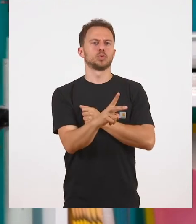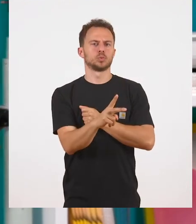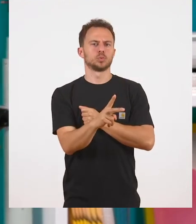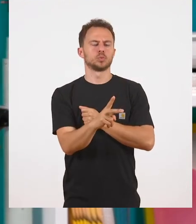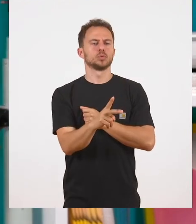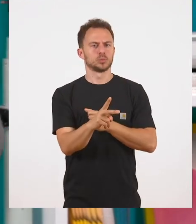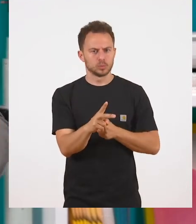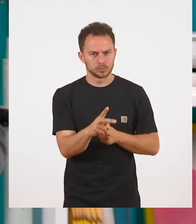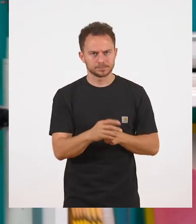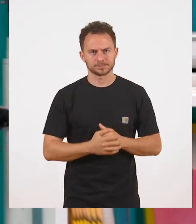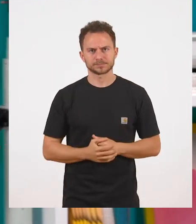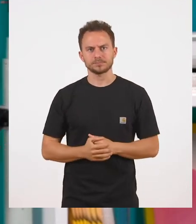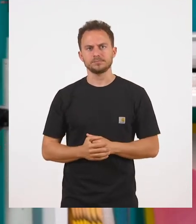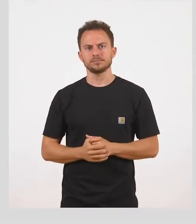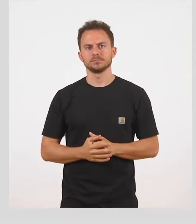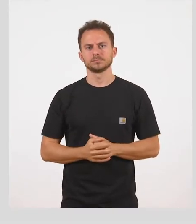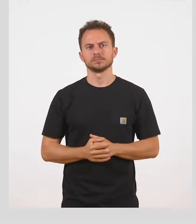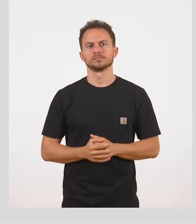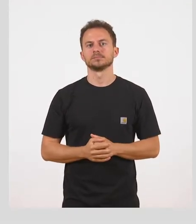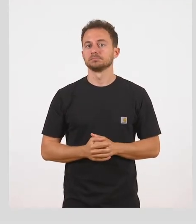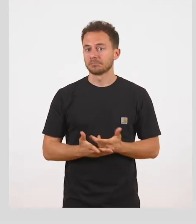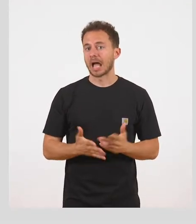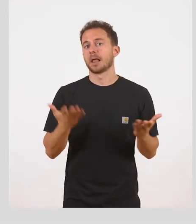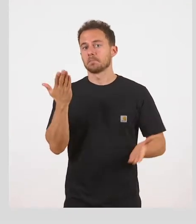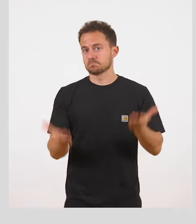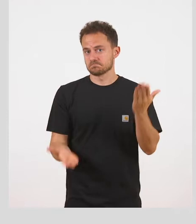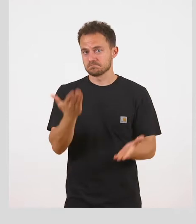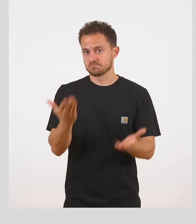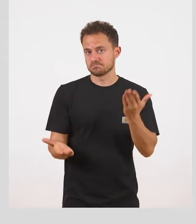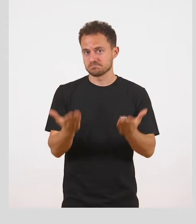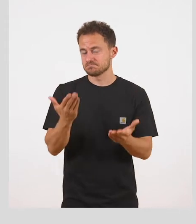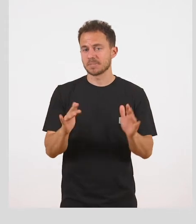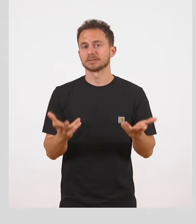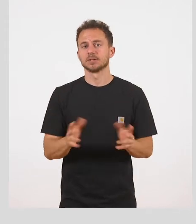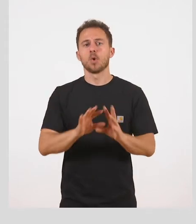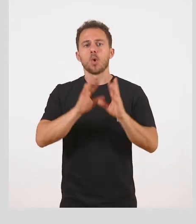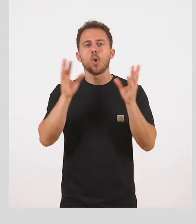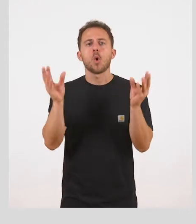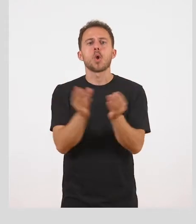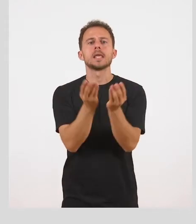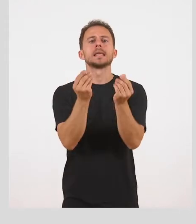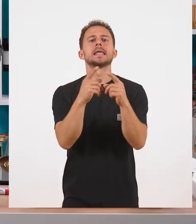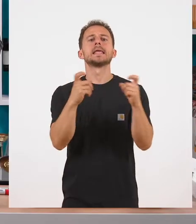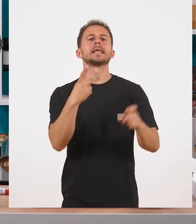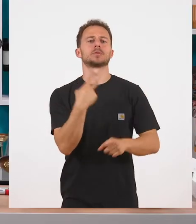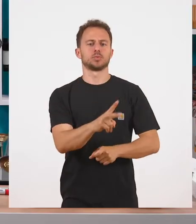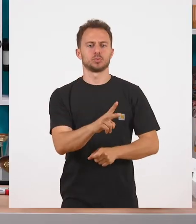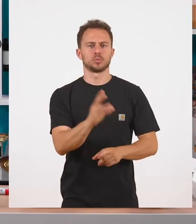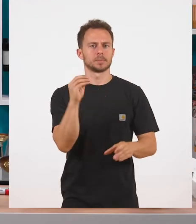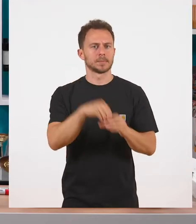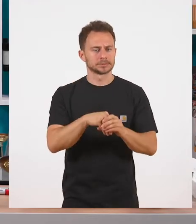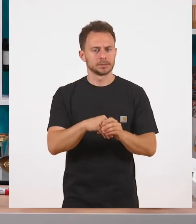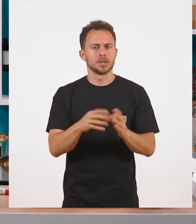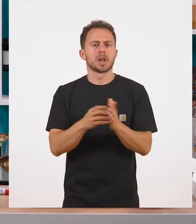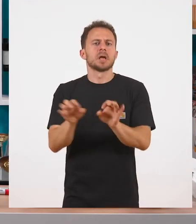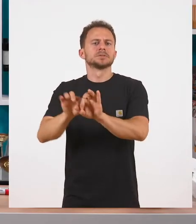τη συνολική ύλη όλου του αντικειμένου. Άρα τι είναι μάζα με απλά λόγια? Πόση ύλη περιέχει ένα αντικείμενο? Άλλη ύλη περιέχει αυτό το